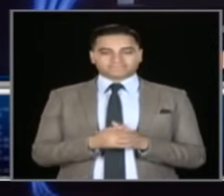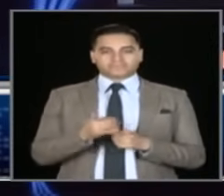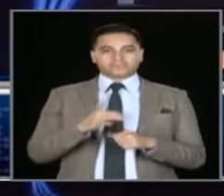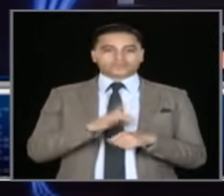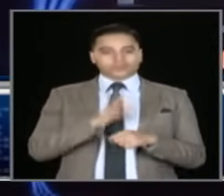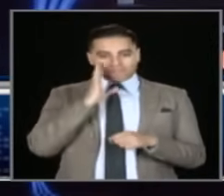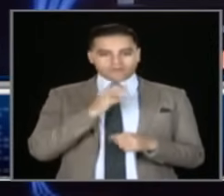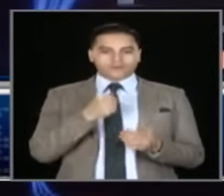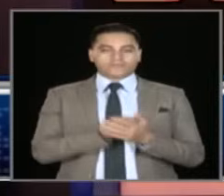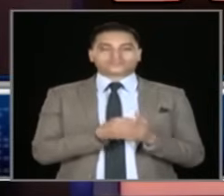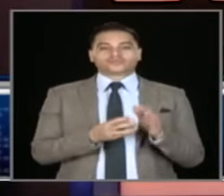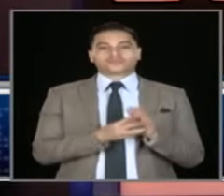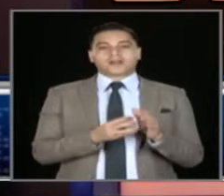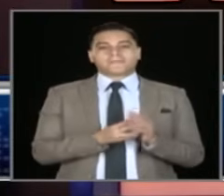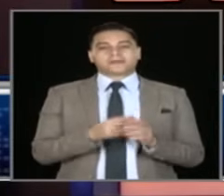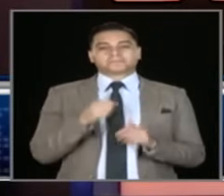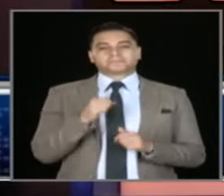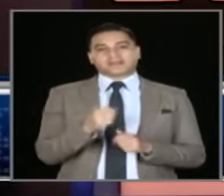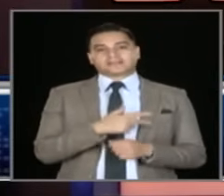دكتوراه من جامعة،